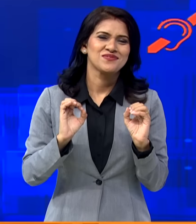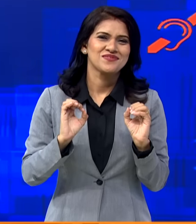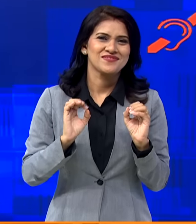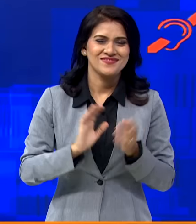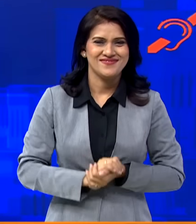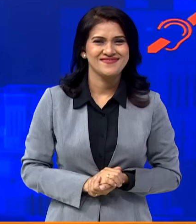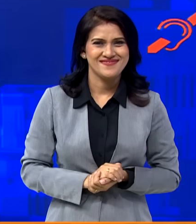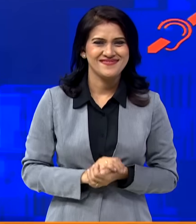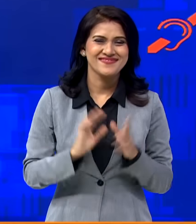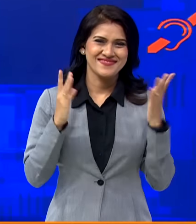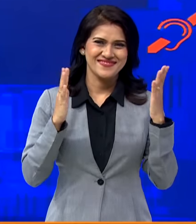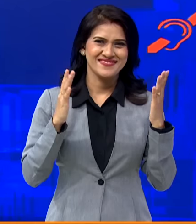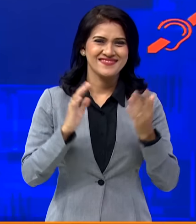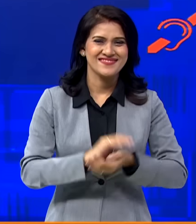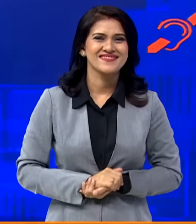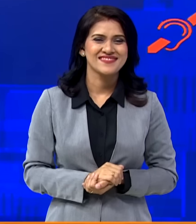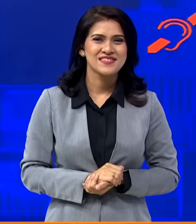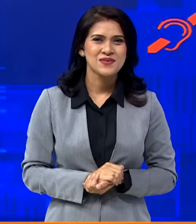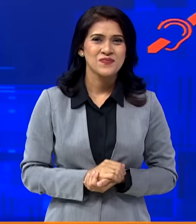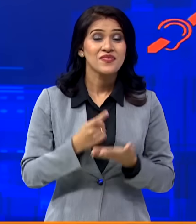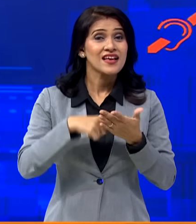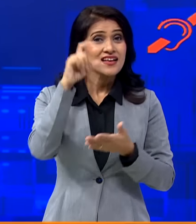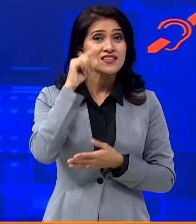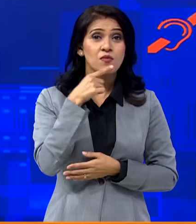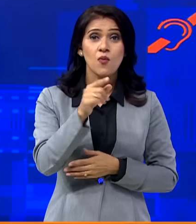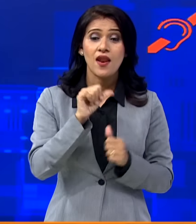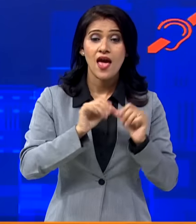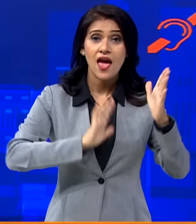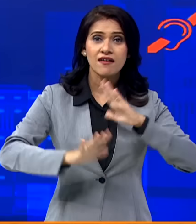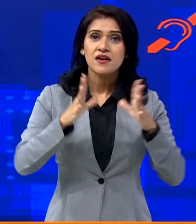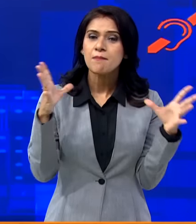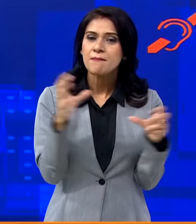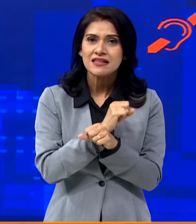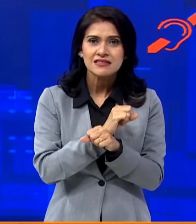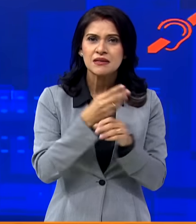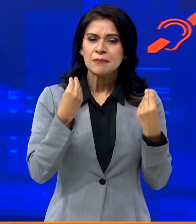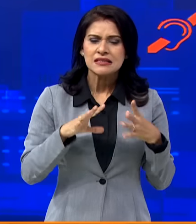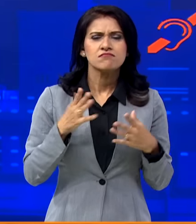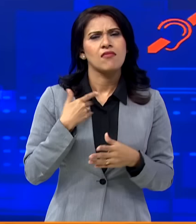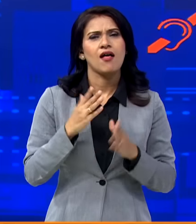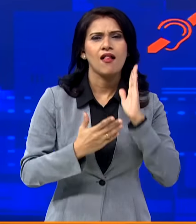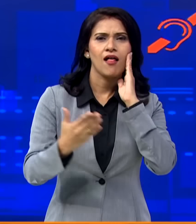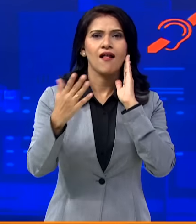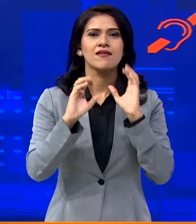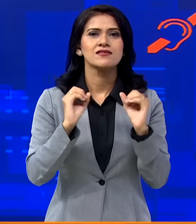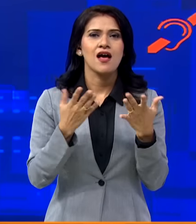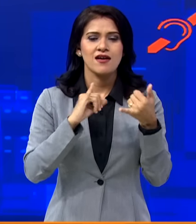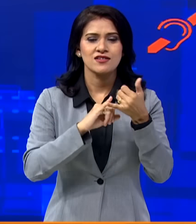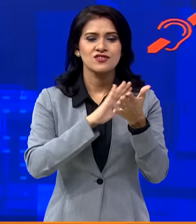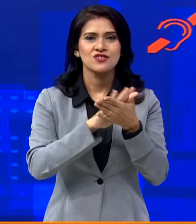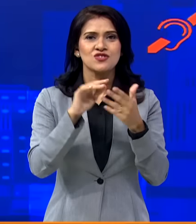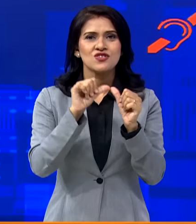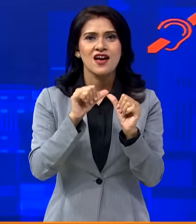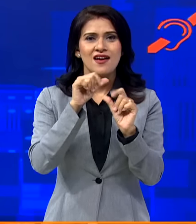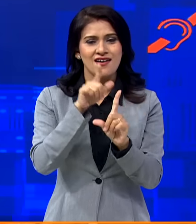था और फिर ज आप हीरो नहीं बन पाए तो आपने शायरी शुरू की फिल्मों में गाने लिखने की